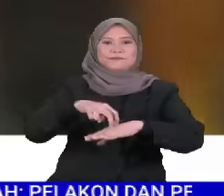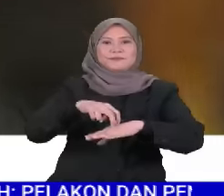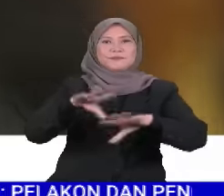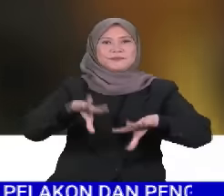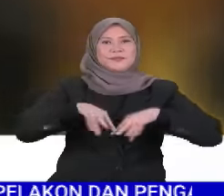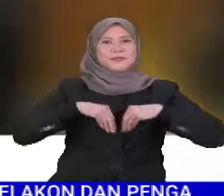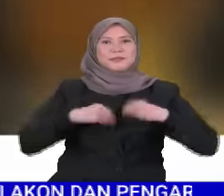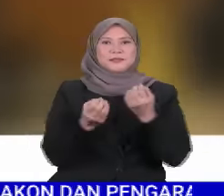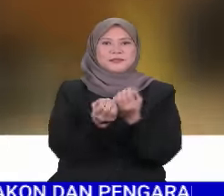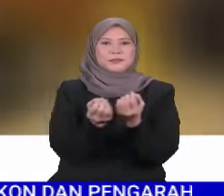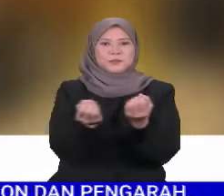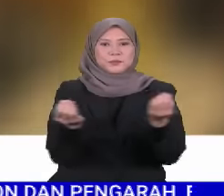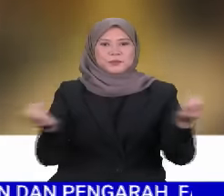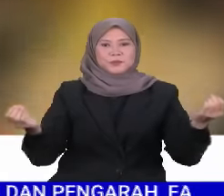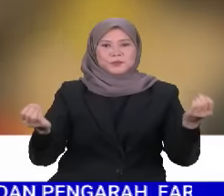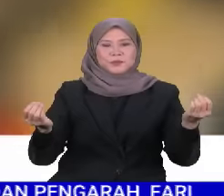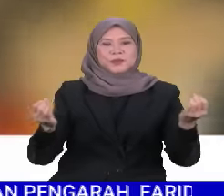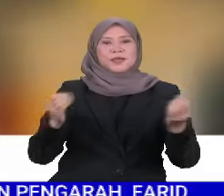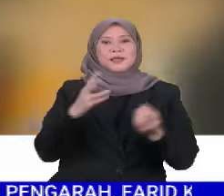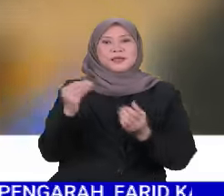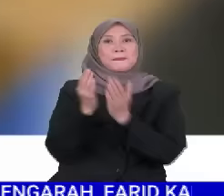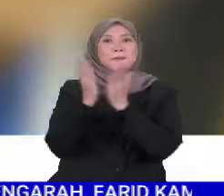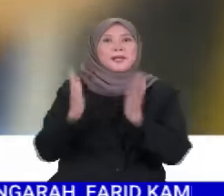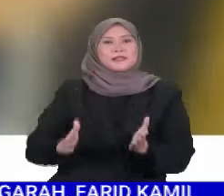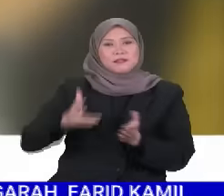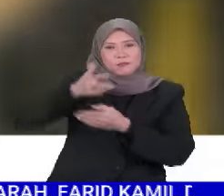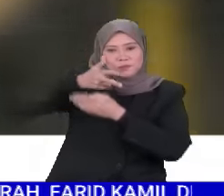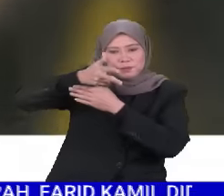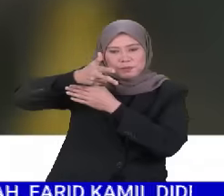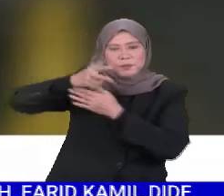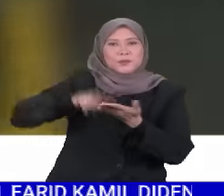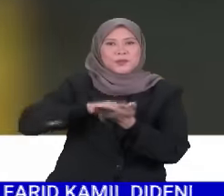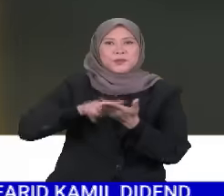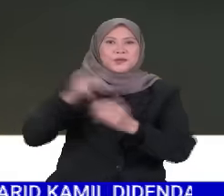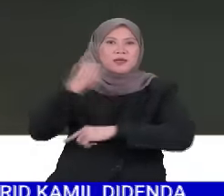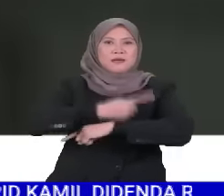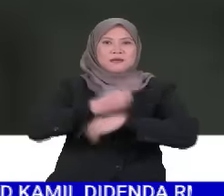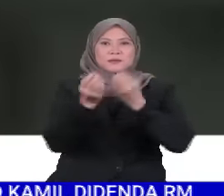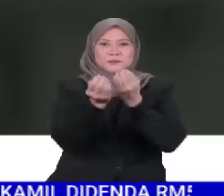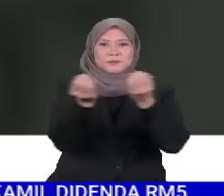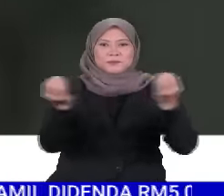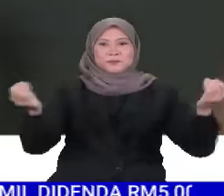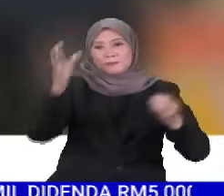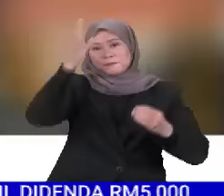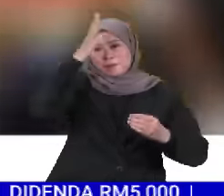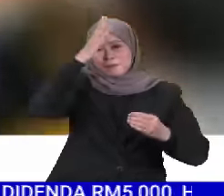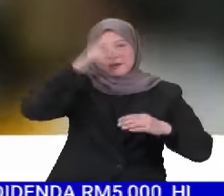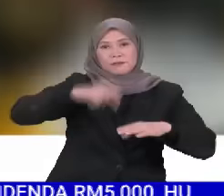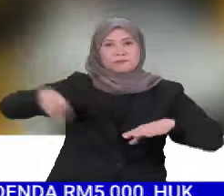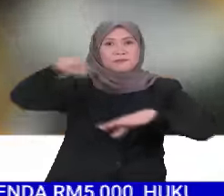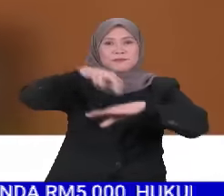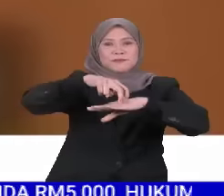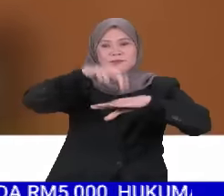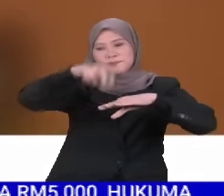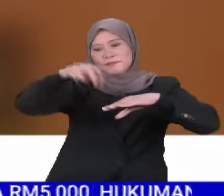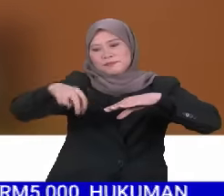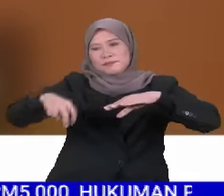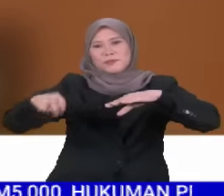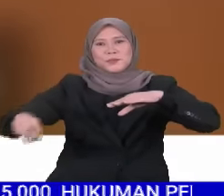penerima Scroll di kongsi seorang keraduan sewaktu hari ke wocation saat si papa menaiki dan turun